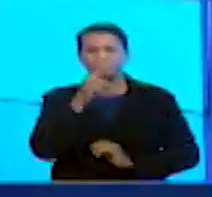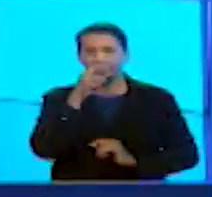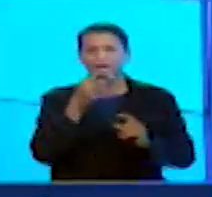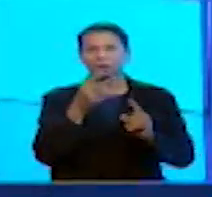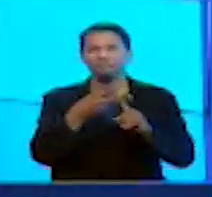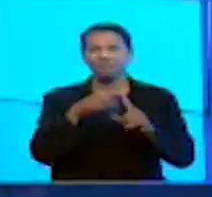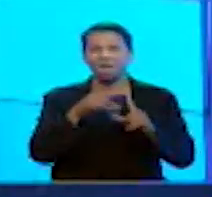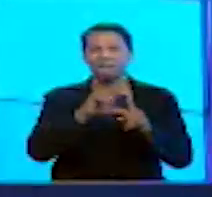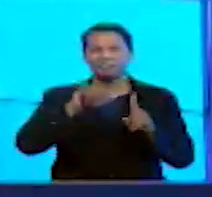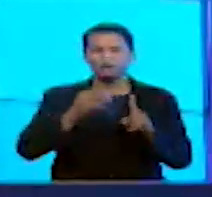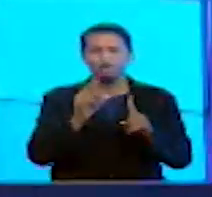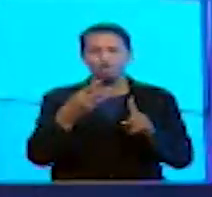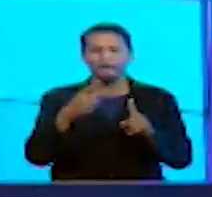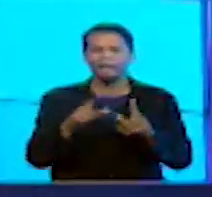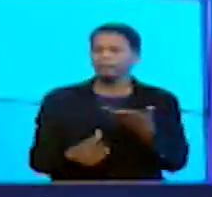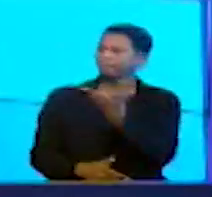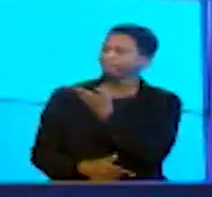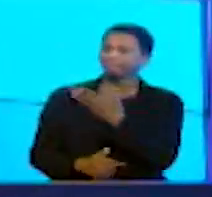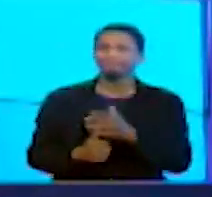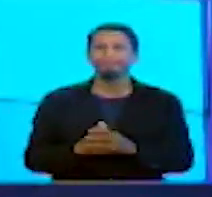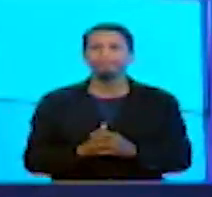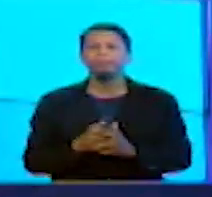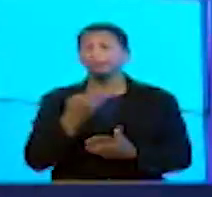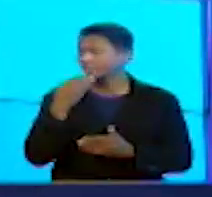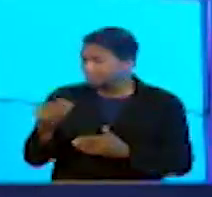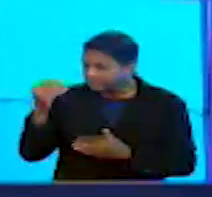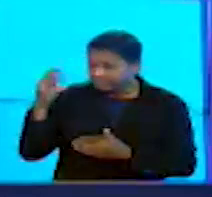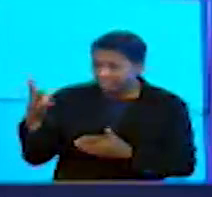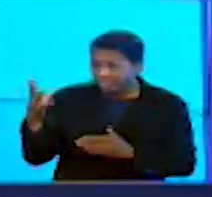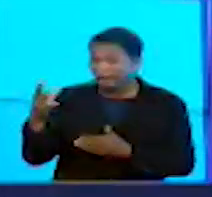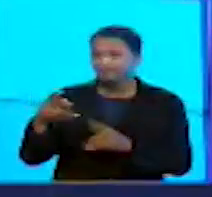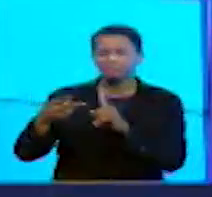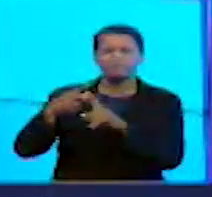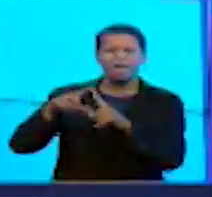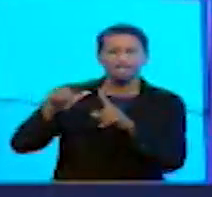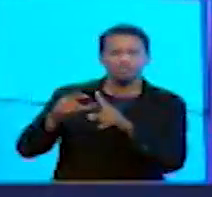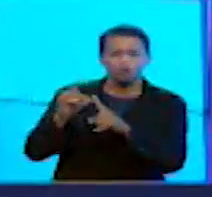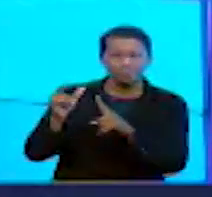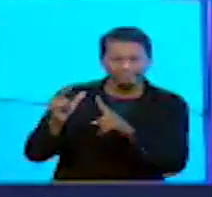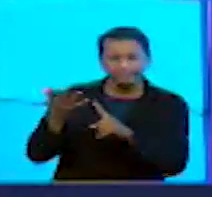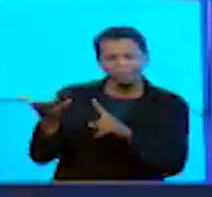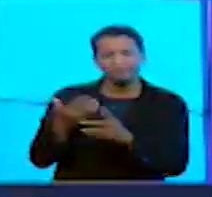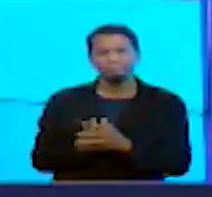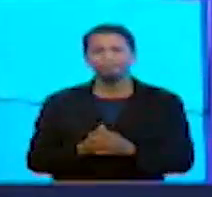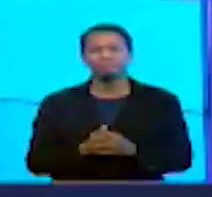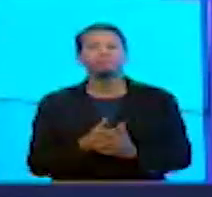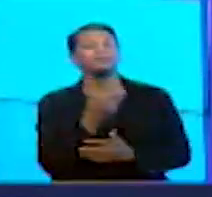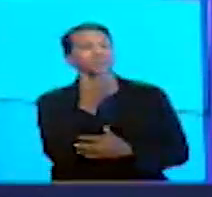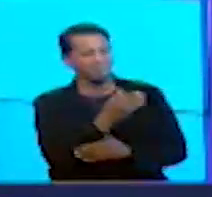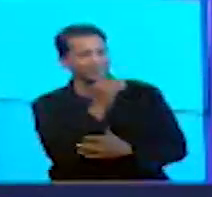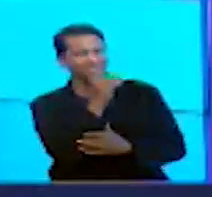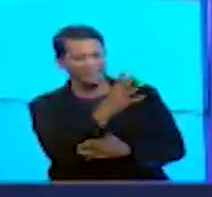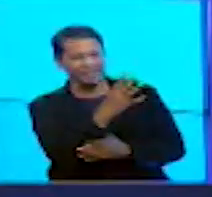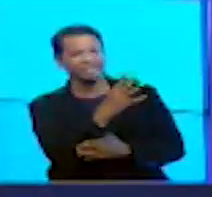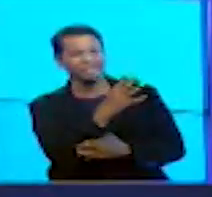Rahman. Selamat siang Bang Fadjrul. Selamat siang Bang Fitro, selamat siang RTTI dan salam sehat.